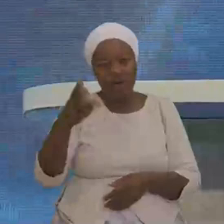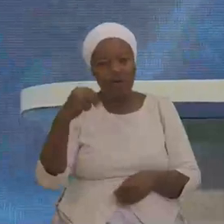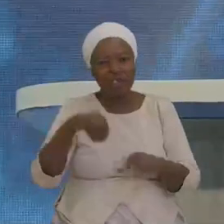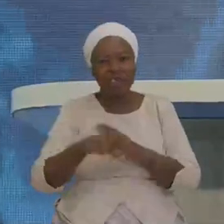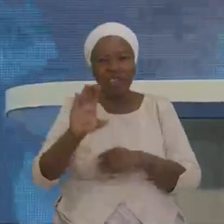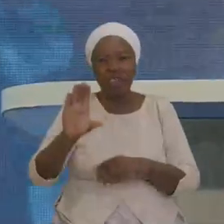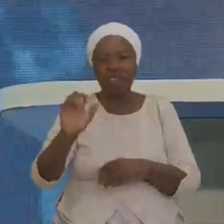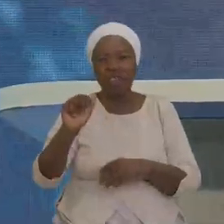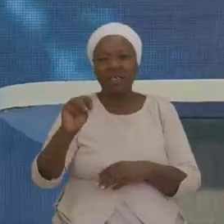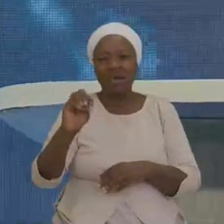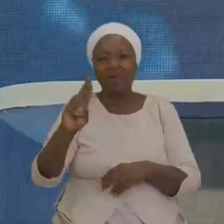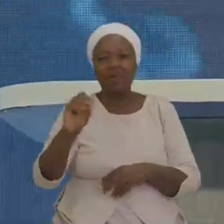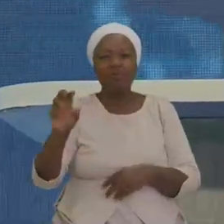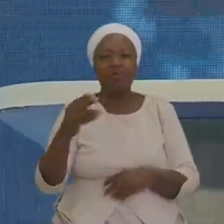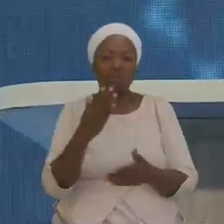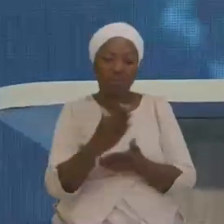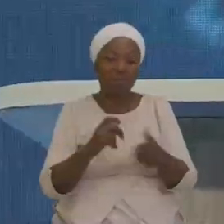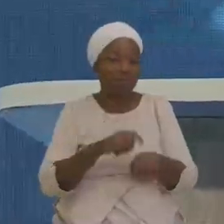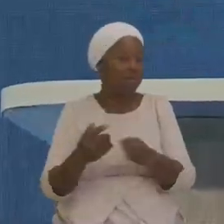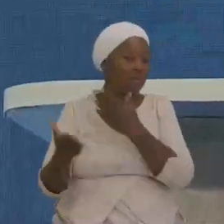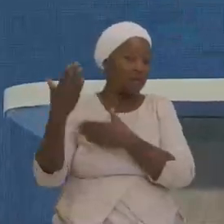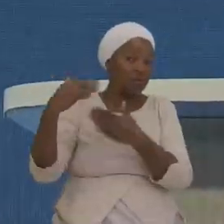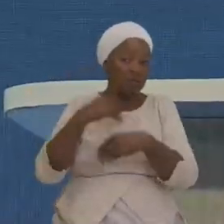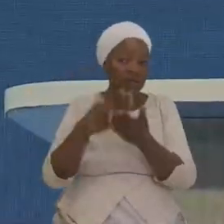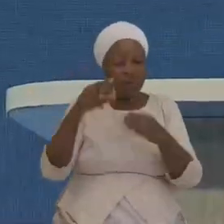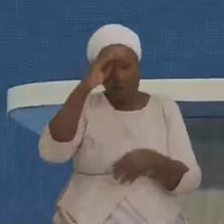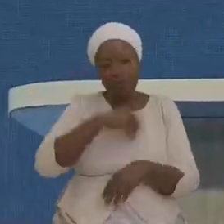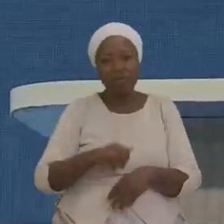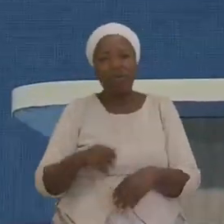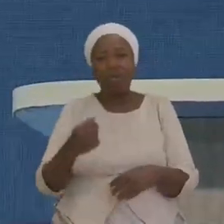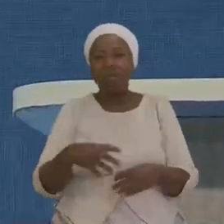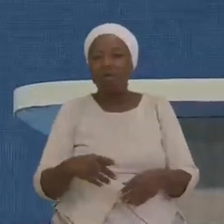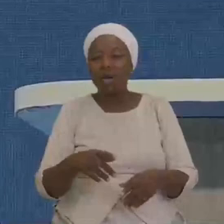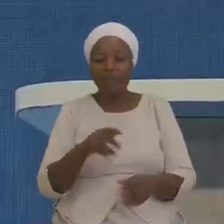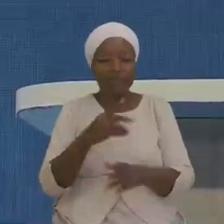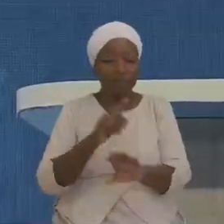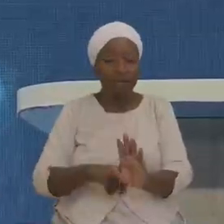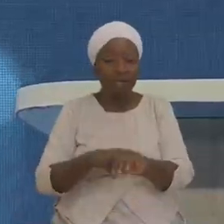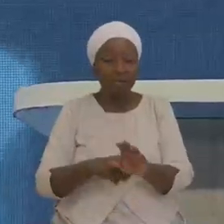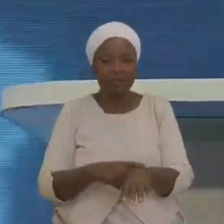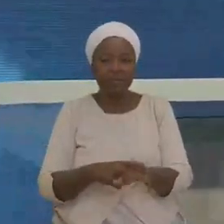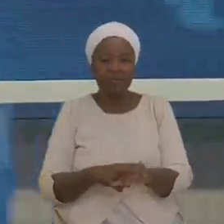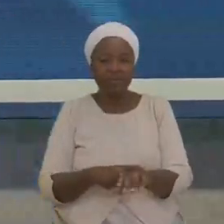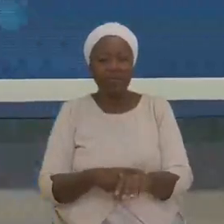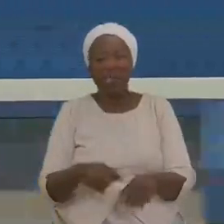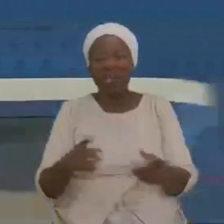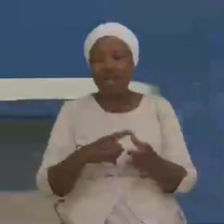Et certains garçons jouaient au ballon. Et je prêchais à l'audience.